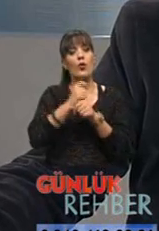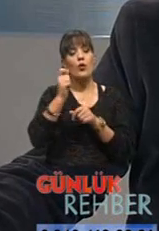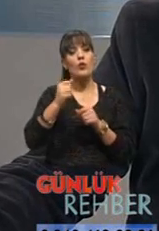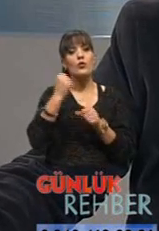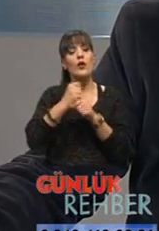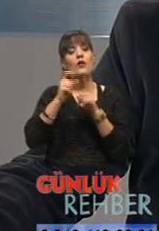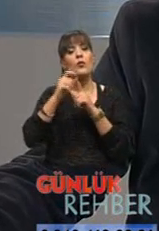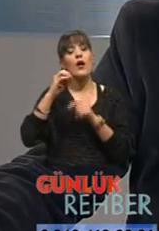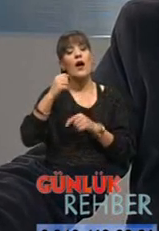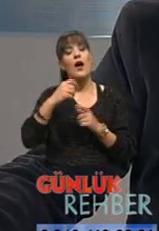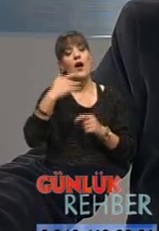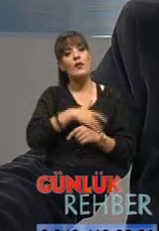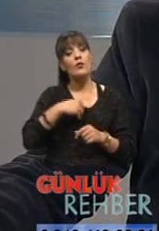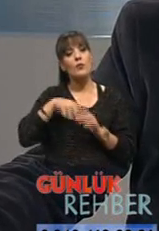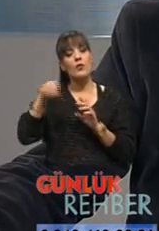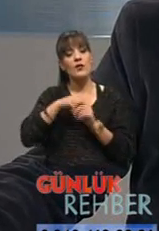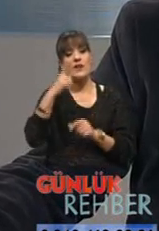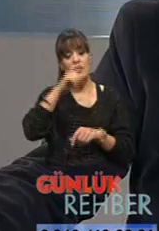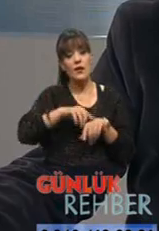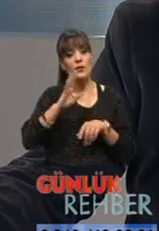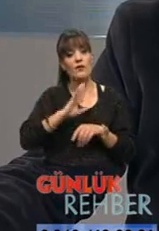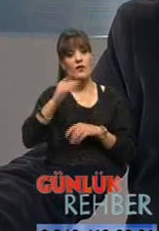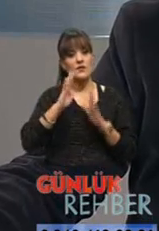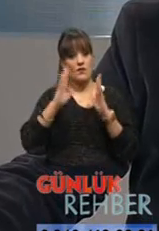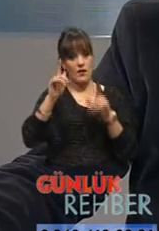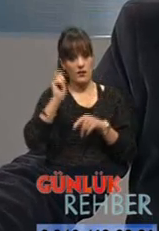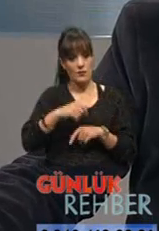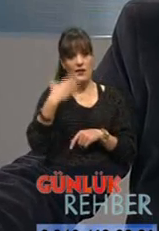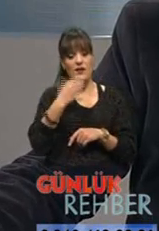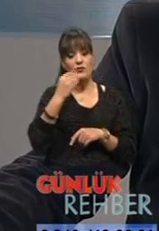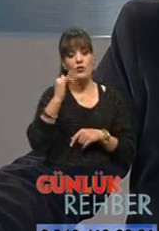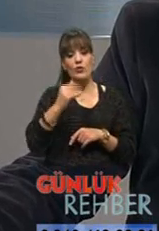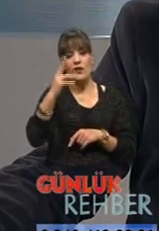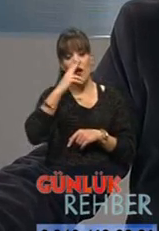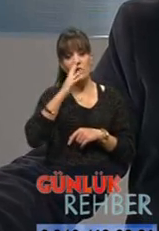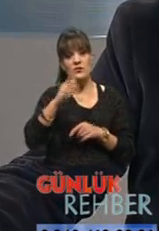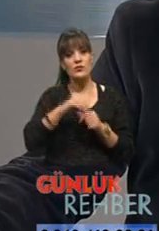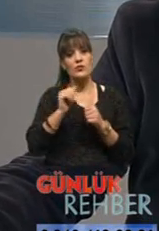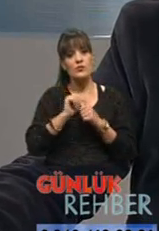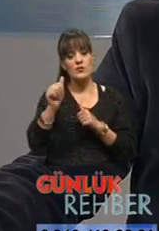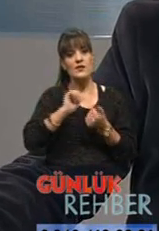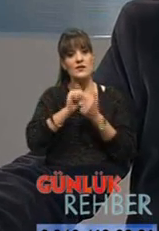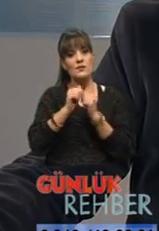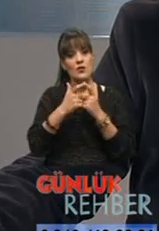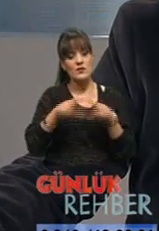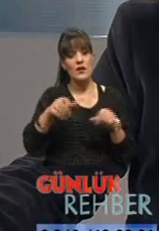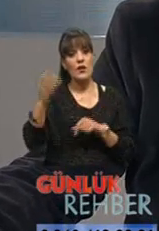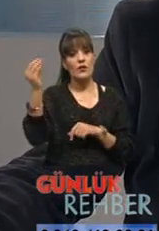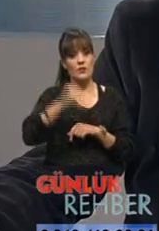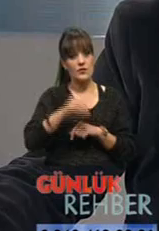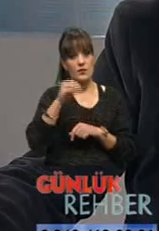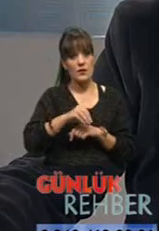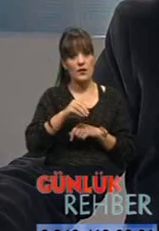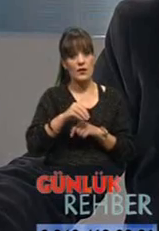Anadolu bölgesinde inanılmaz bu organizasyonlara ağırlık veriyoruz. Gençlerimizi kötü alışkanlıklardan uzaklaştırmak, spor salonlarına çekmek